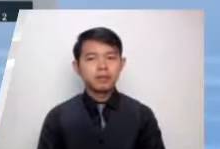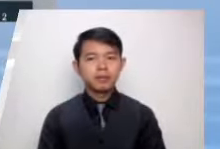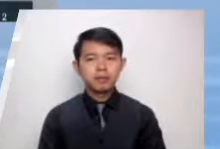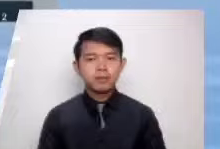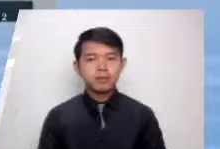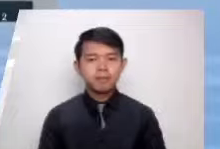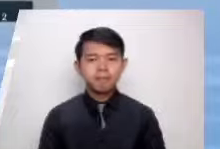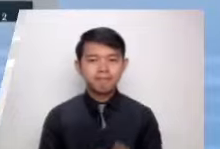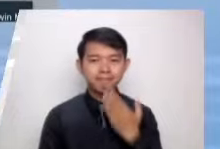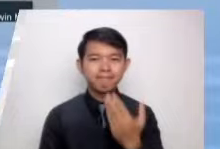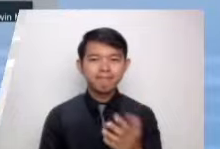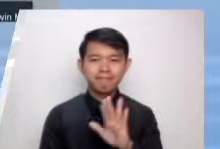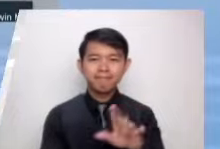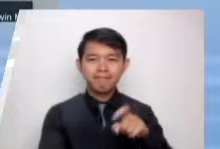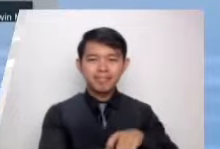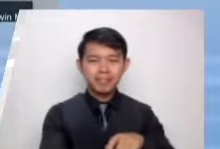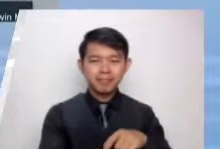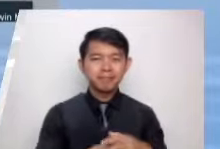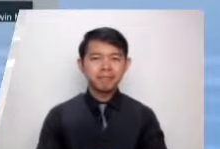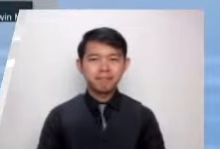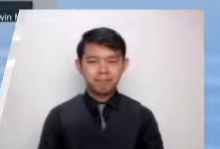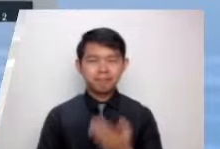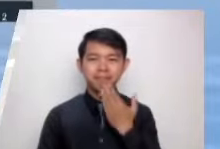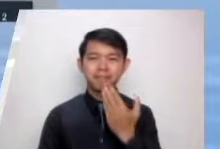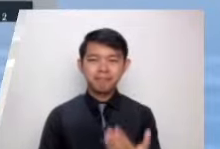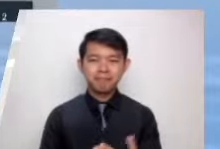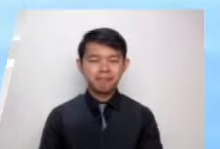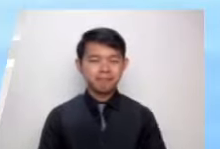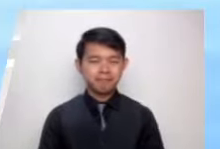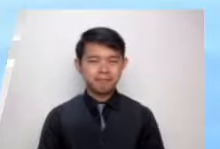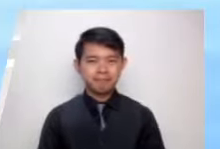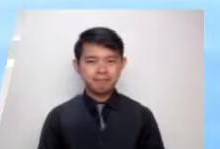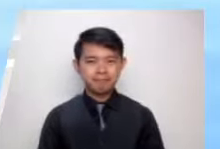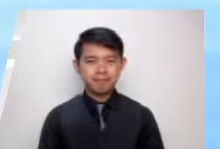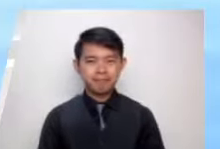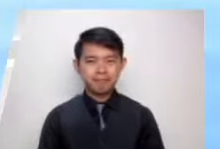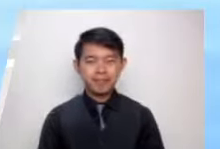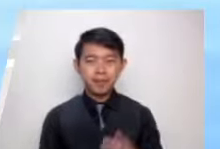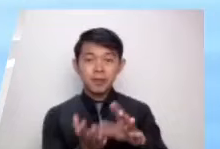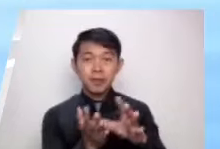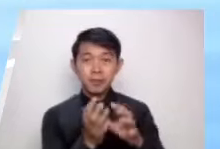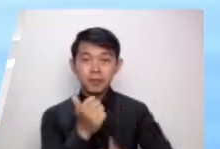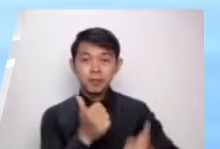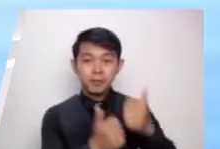Balitang Hali. Maraming salamat po Sir Rafi, mabuhay po. Si COMELEC Chairman George Erwin Garcia.